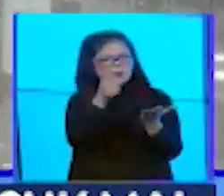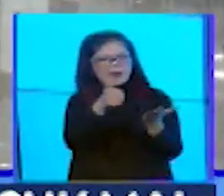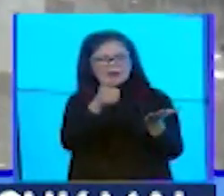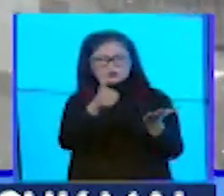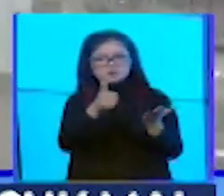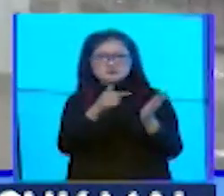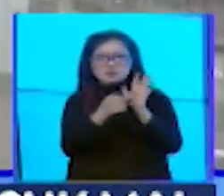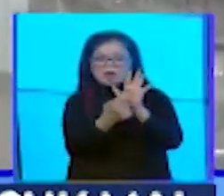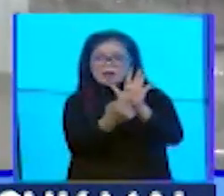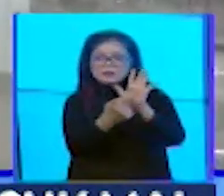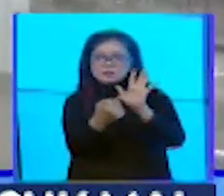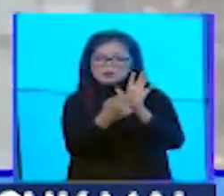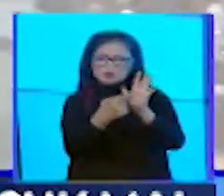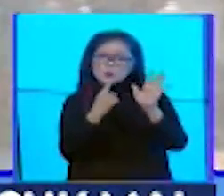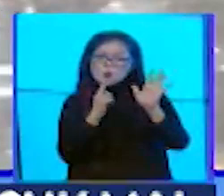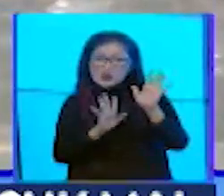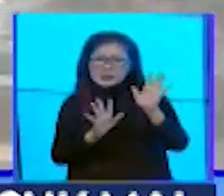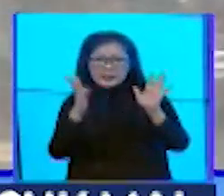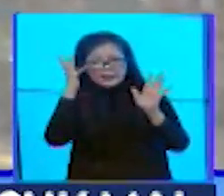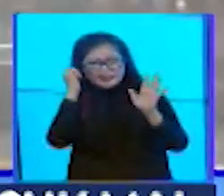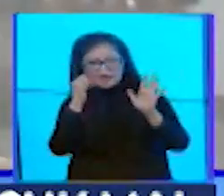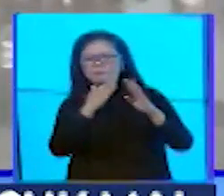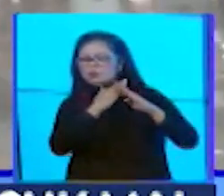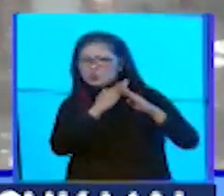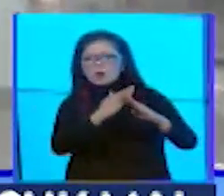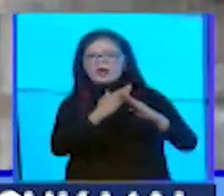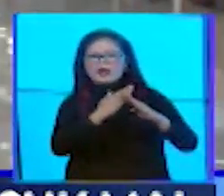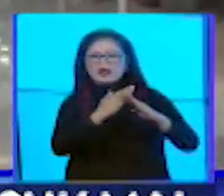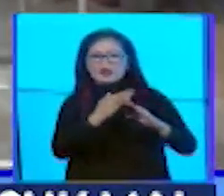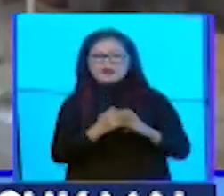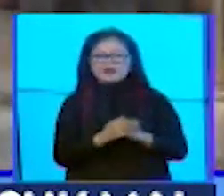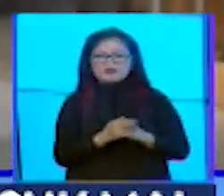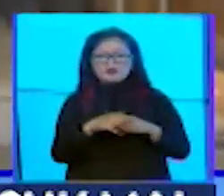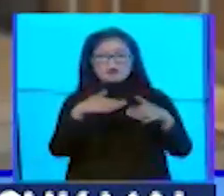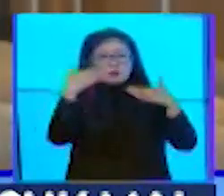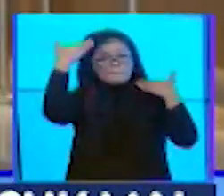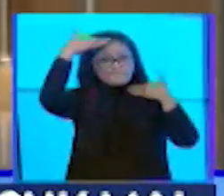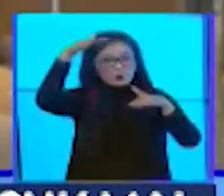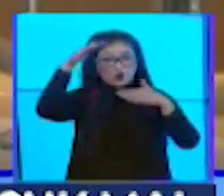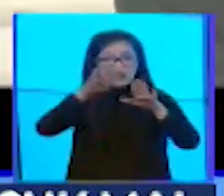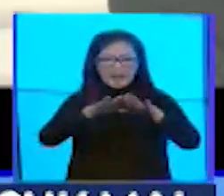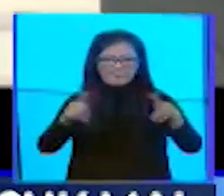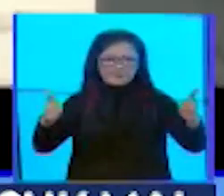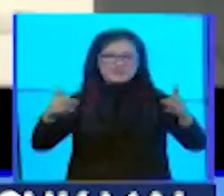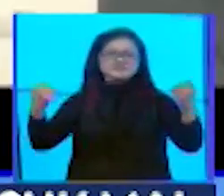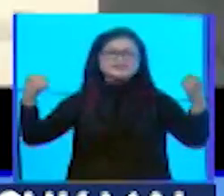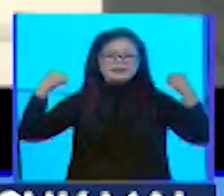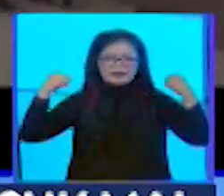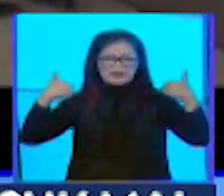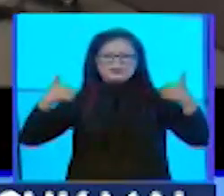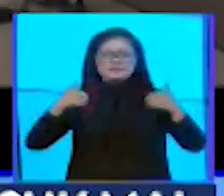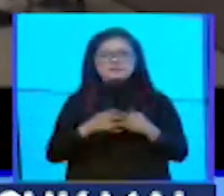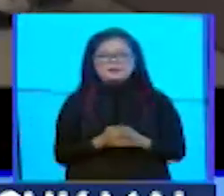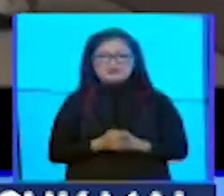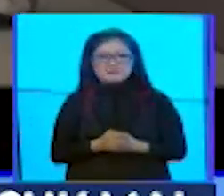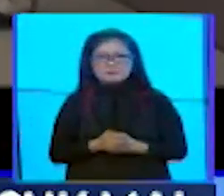pusat perbelanjaan. Jadi sekarang pusat perbelanjaan dapat dikatakan jauh lebih aman dan jauh lebih sehat lagi. Itu adalah